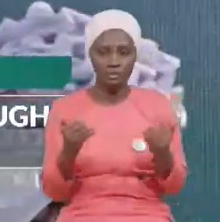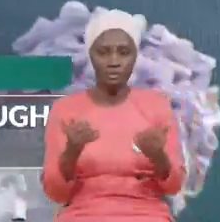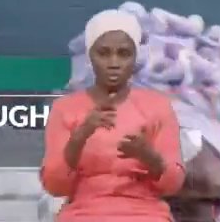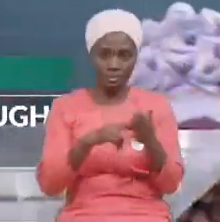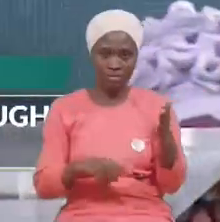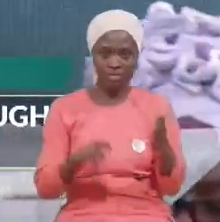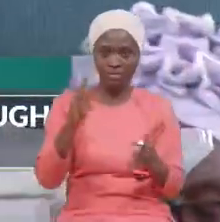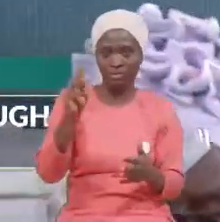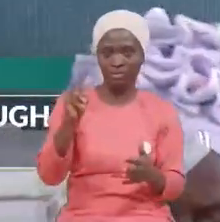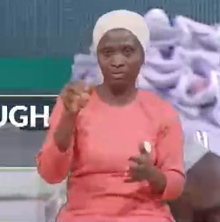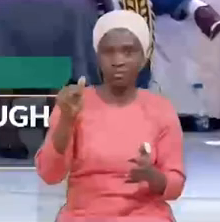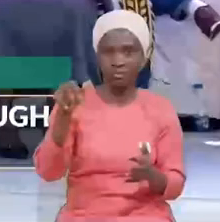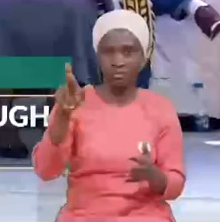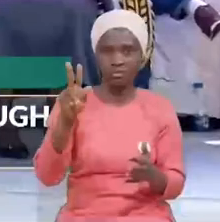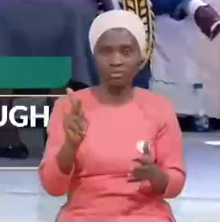Marc 13.